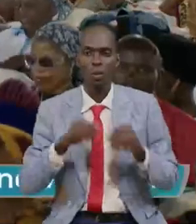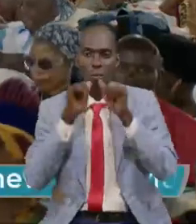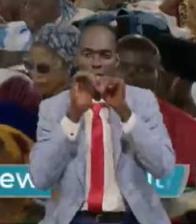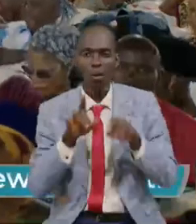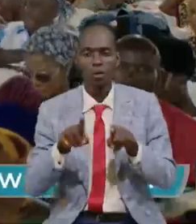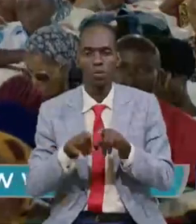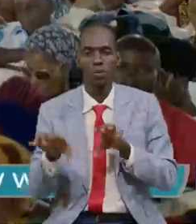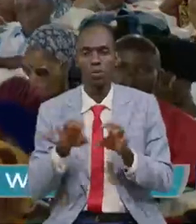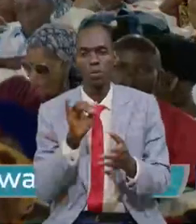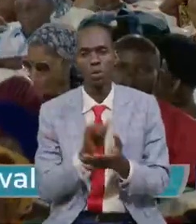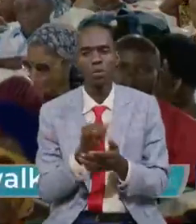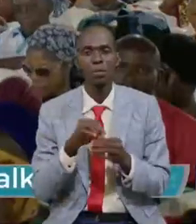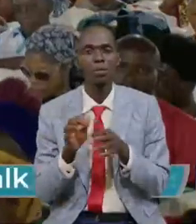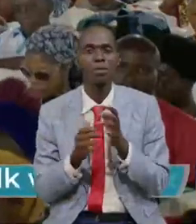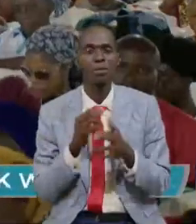vous bénisse.